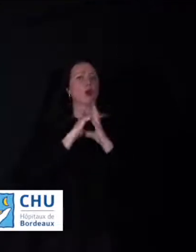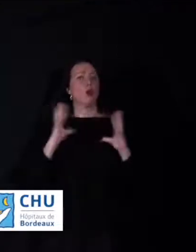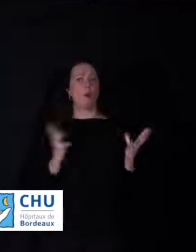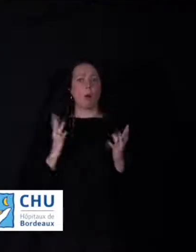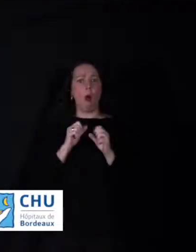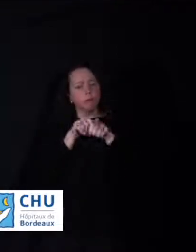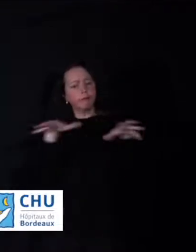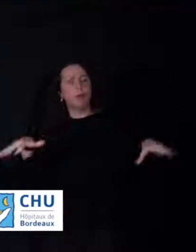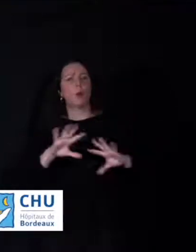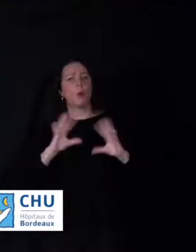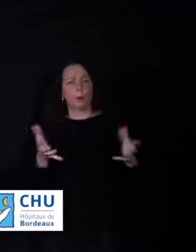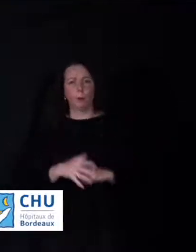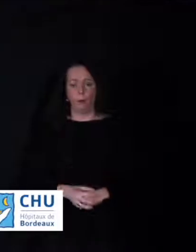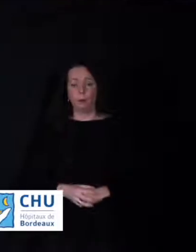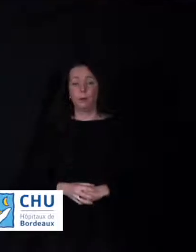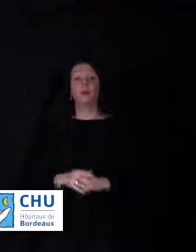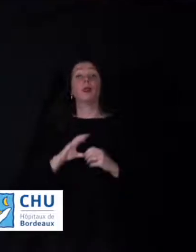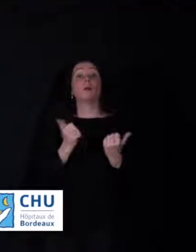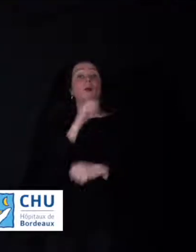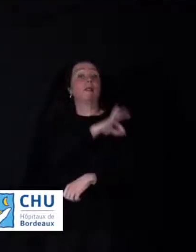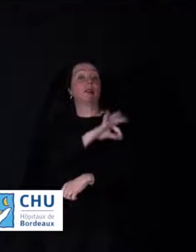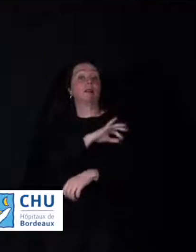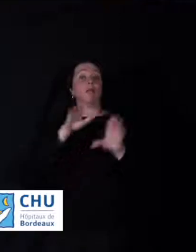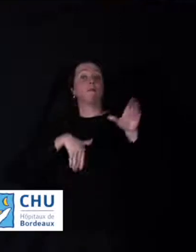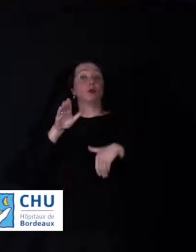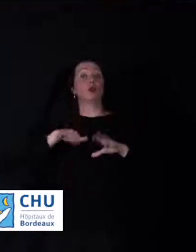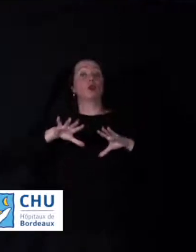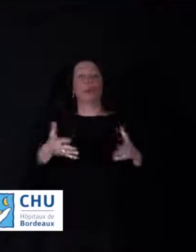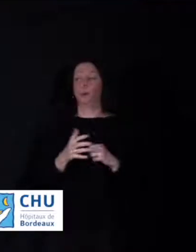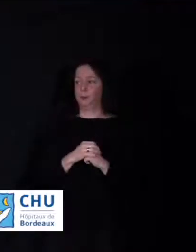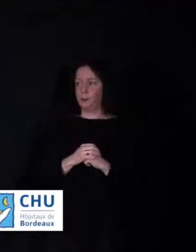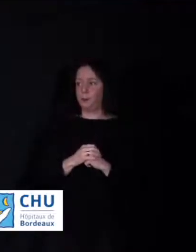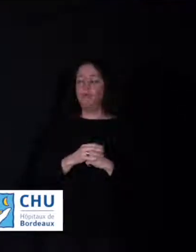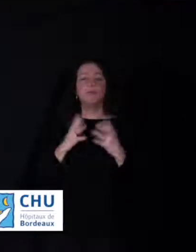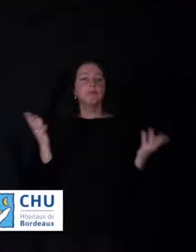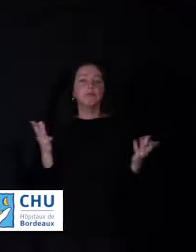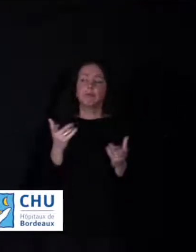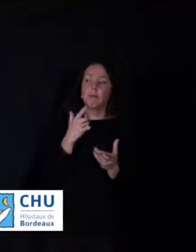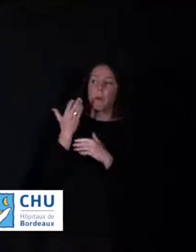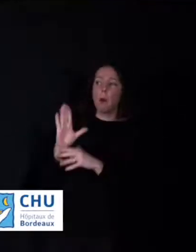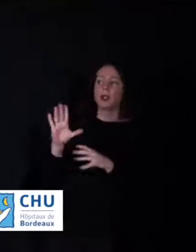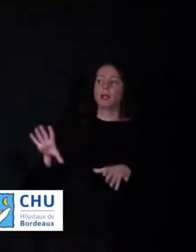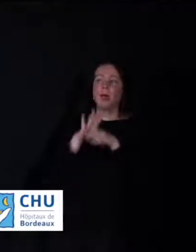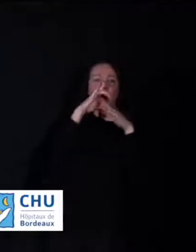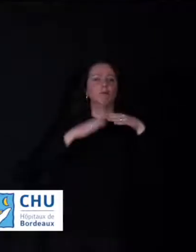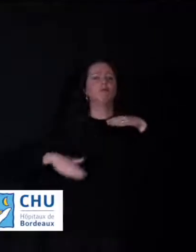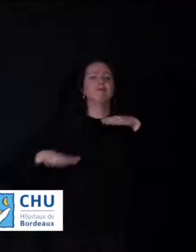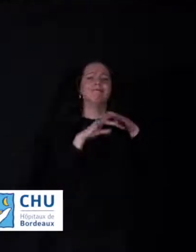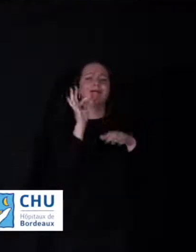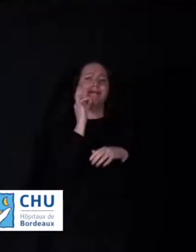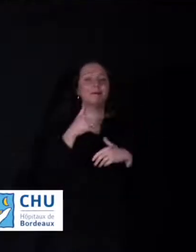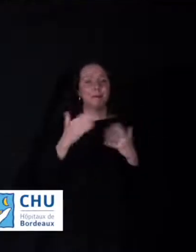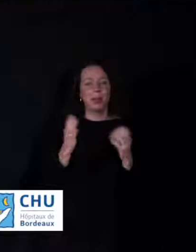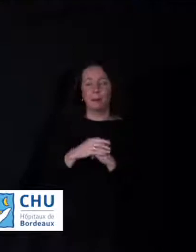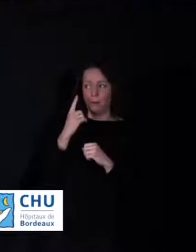marche le vaccin ? Excusez-moi. Alors, c'est très, très basique, mais vous allez voir d'une côté